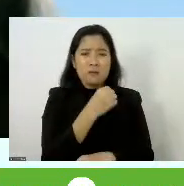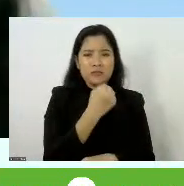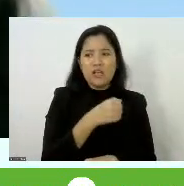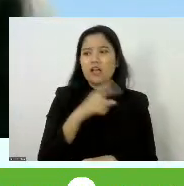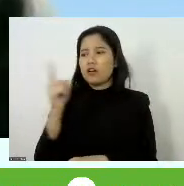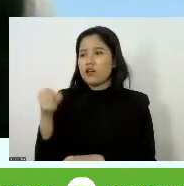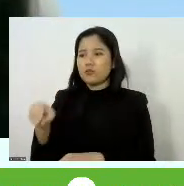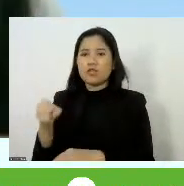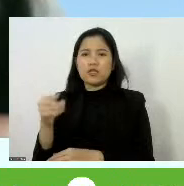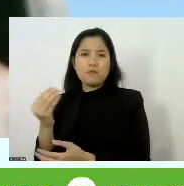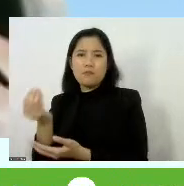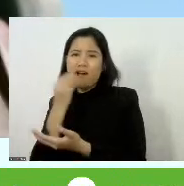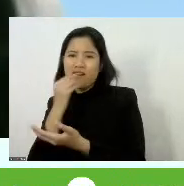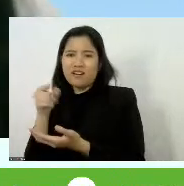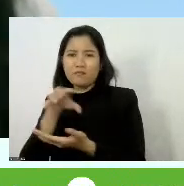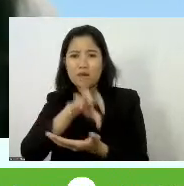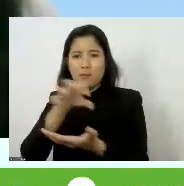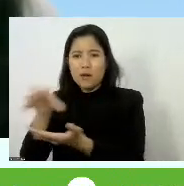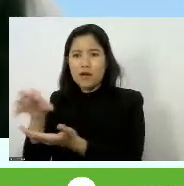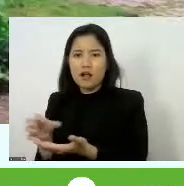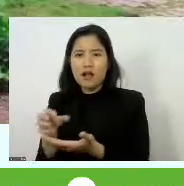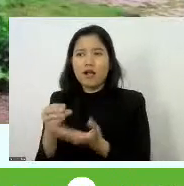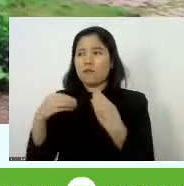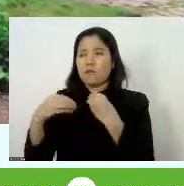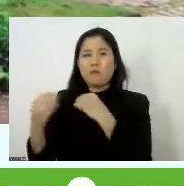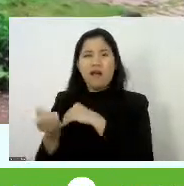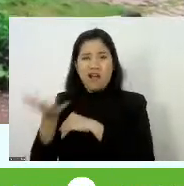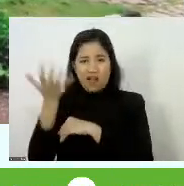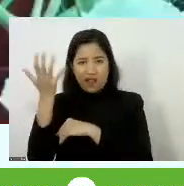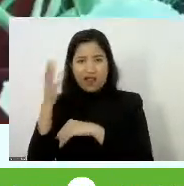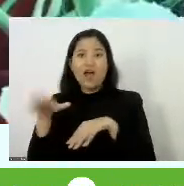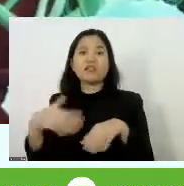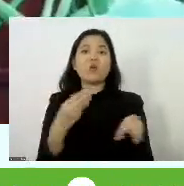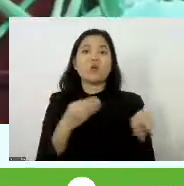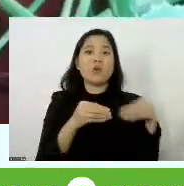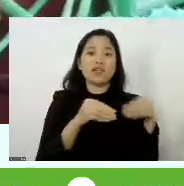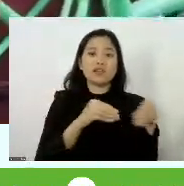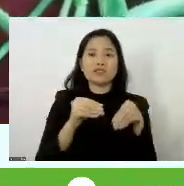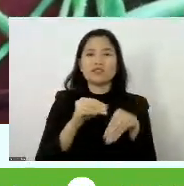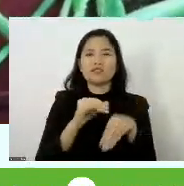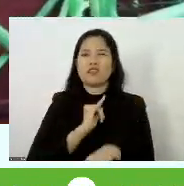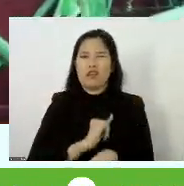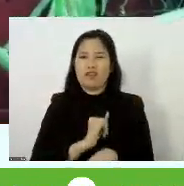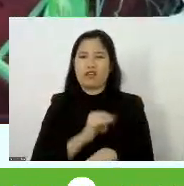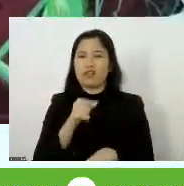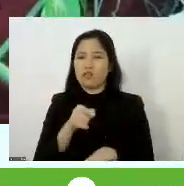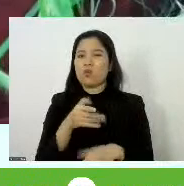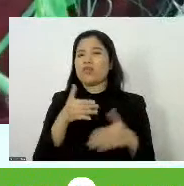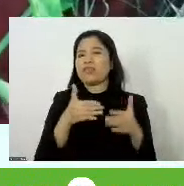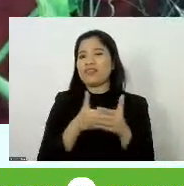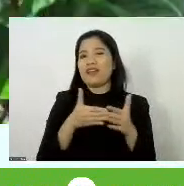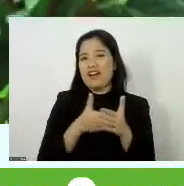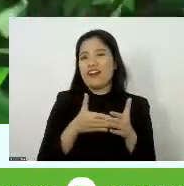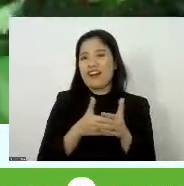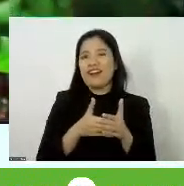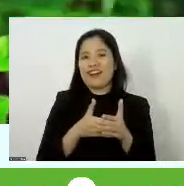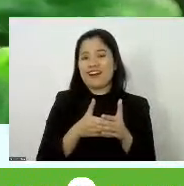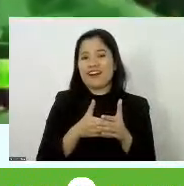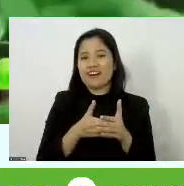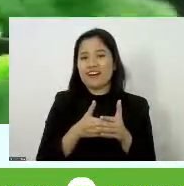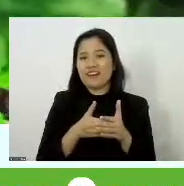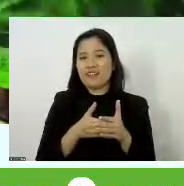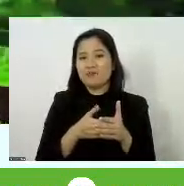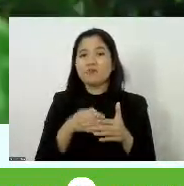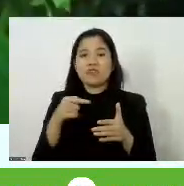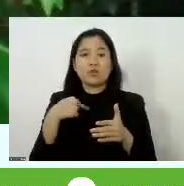susah didapatkannya atau kualitasnya lebih buruk Nah itu sih tantangan yang akan